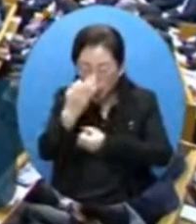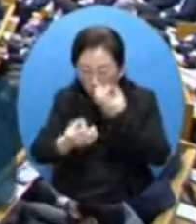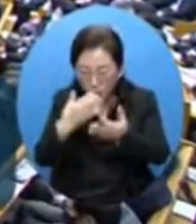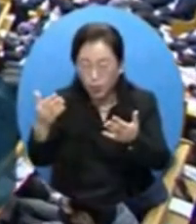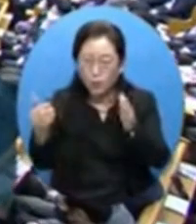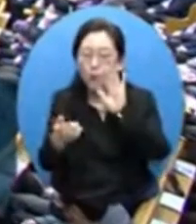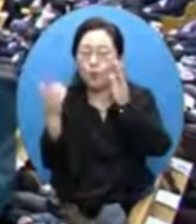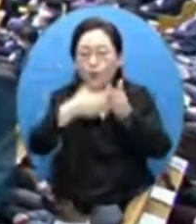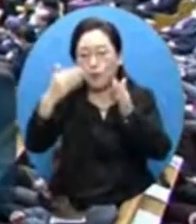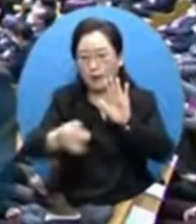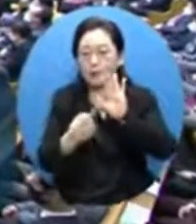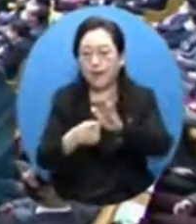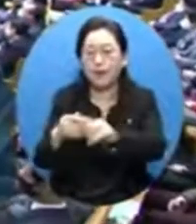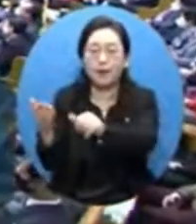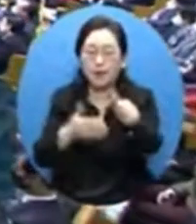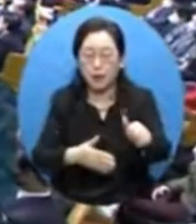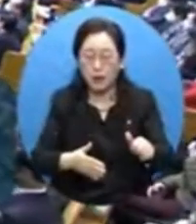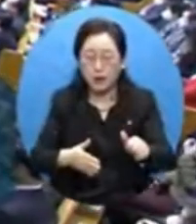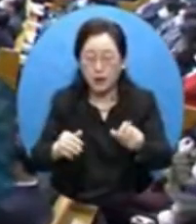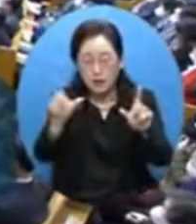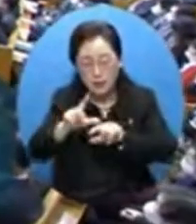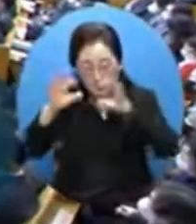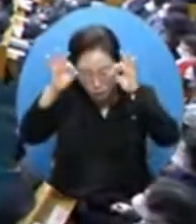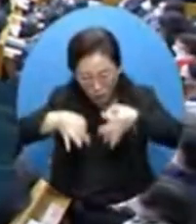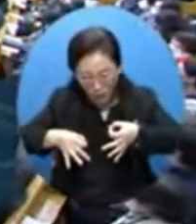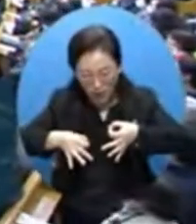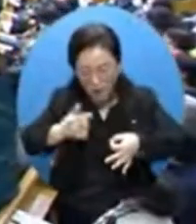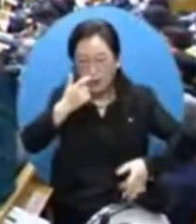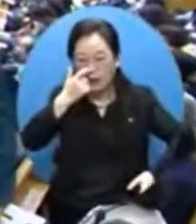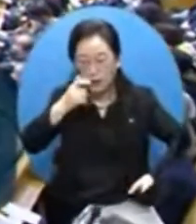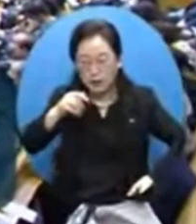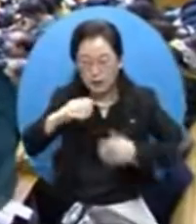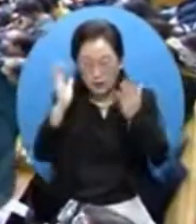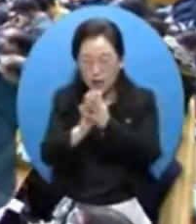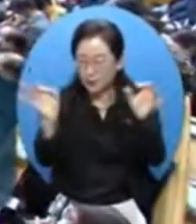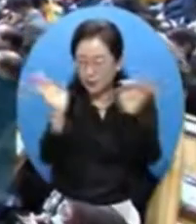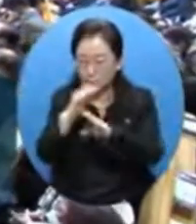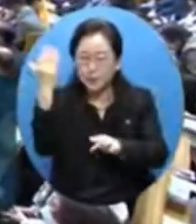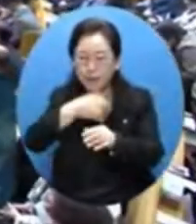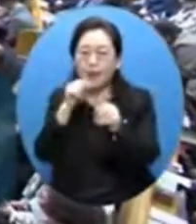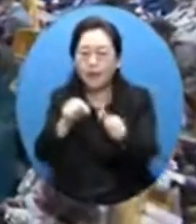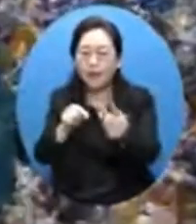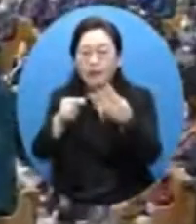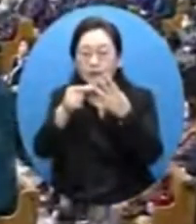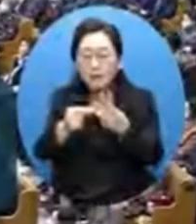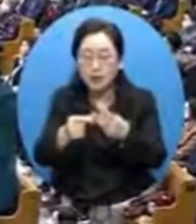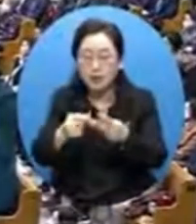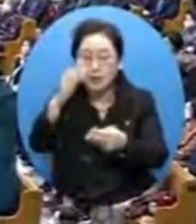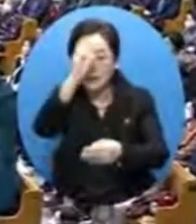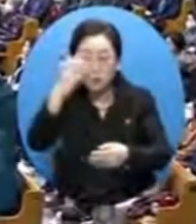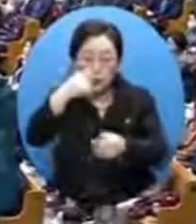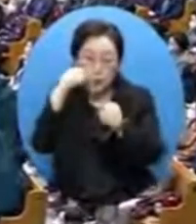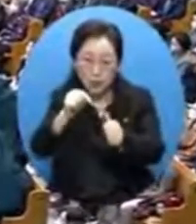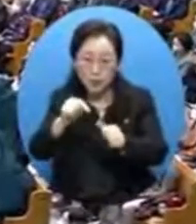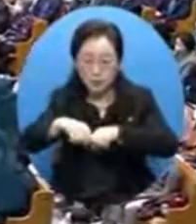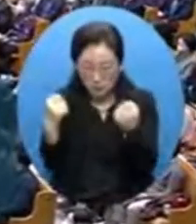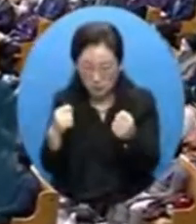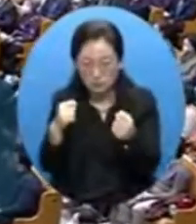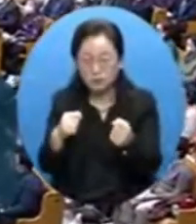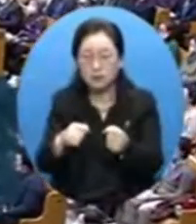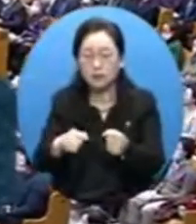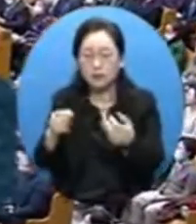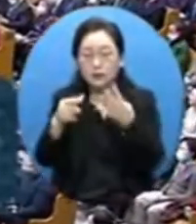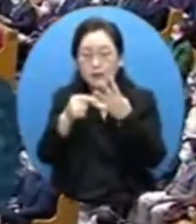둘째, 자신의 삶에 꺼림직한 것은 무엇인지 다 없애라. 셋째, 성령께서 말씀하시면 즉각 순종해라. 넷째, 사람들